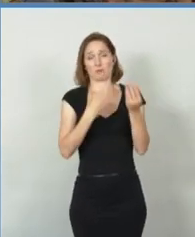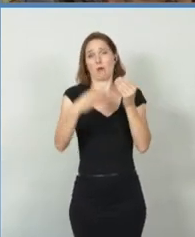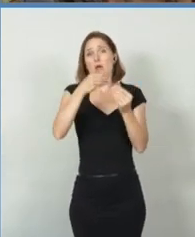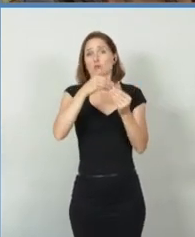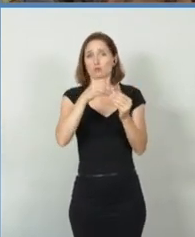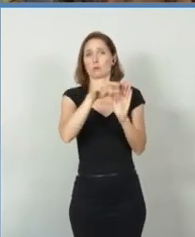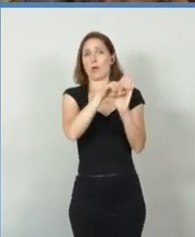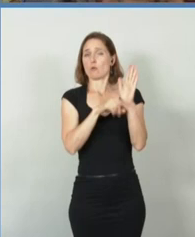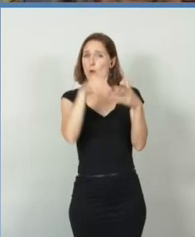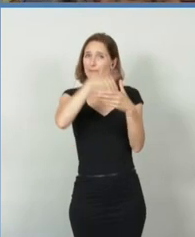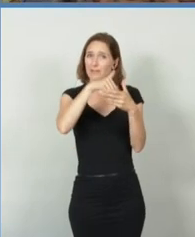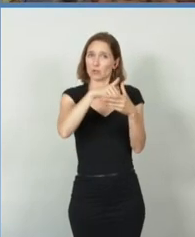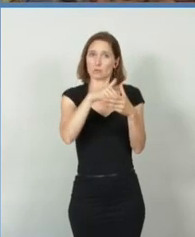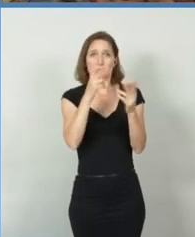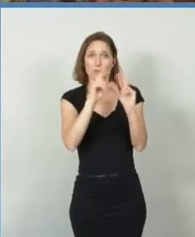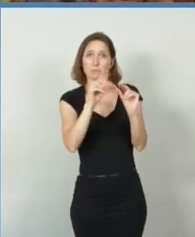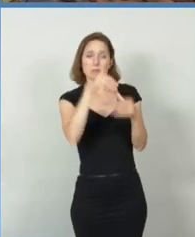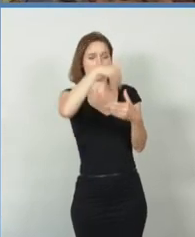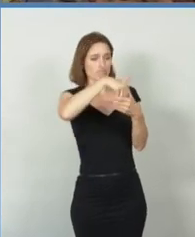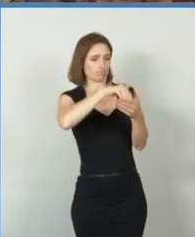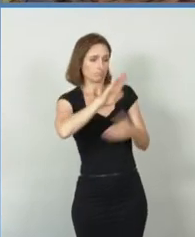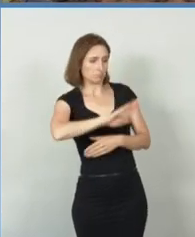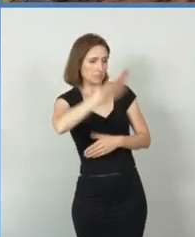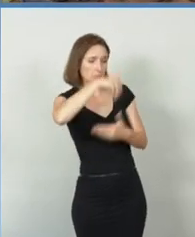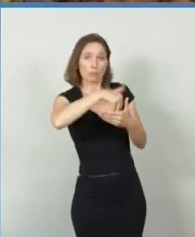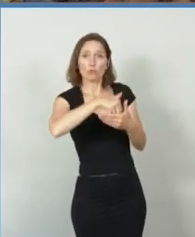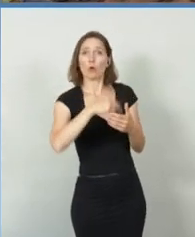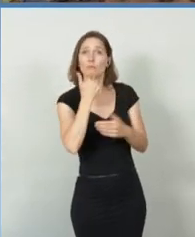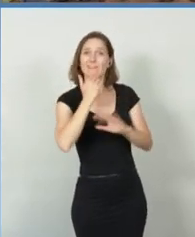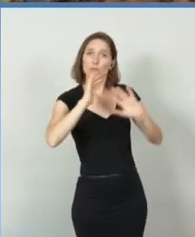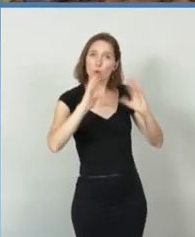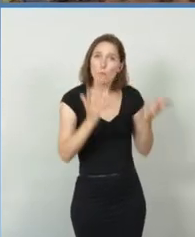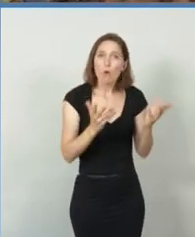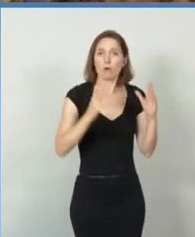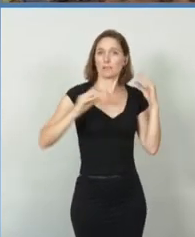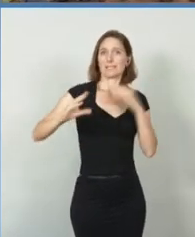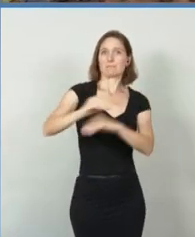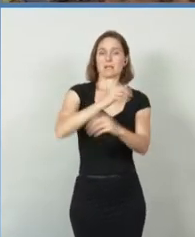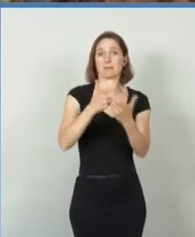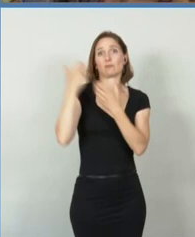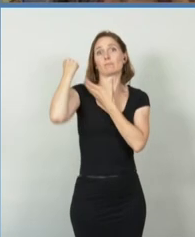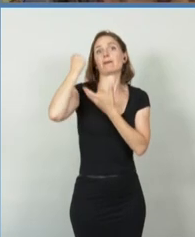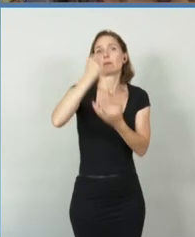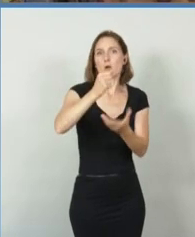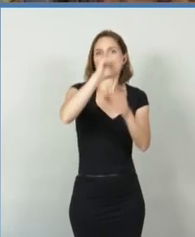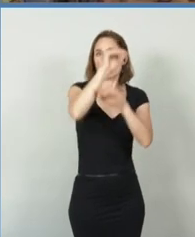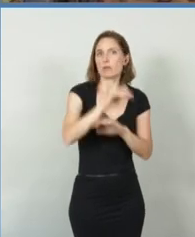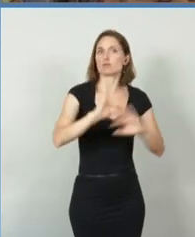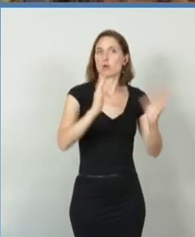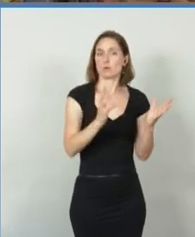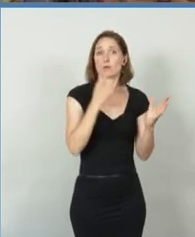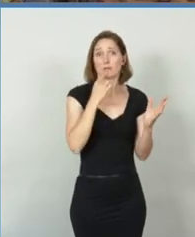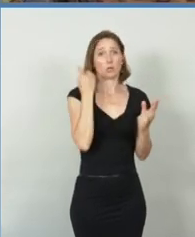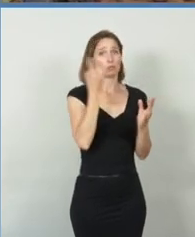d'usage des lieux la spécificité et ses différents espaces notamment patrimoniaux et une convention type signée systématiquement avec les partenaires